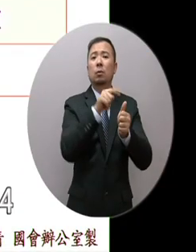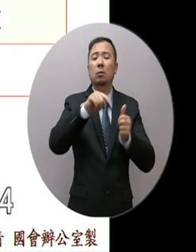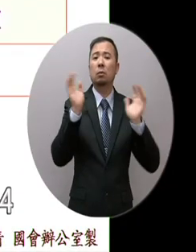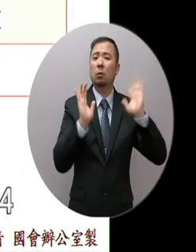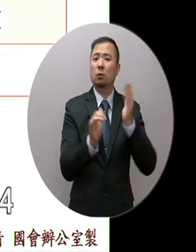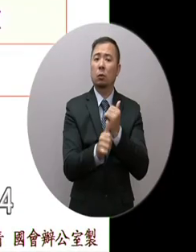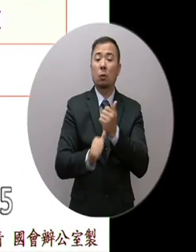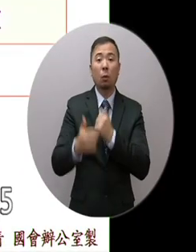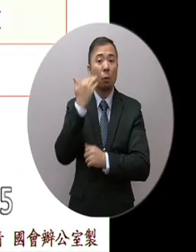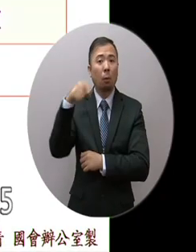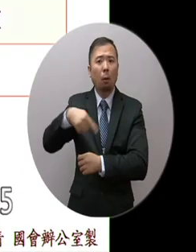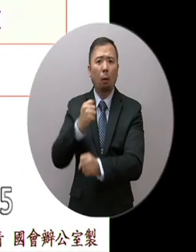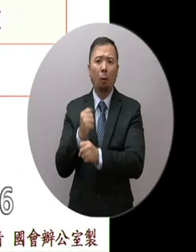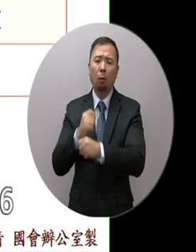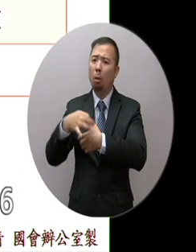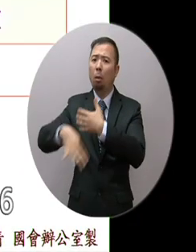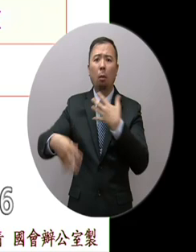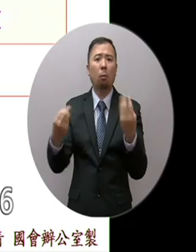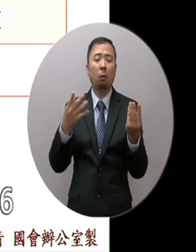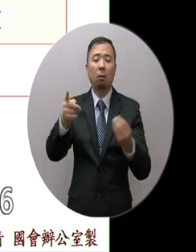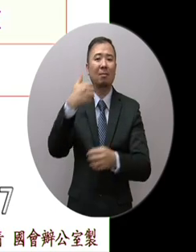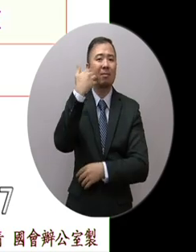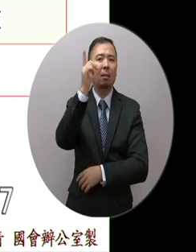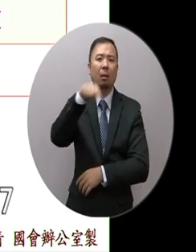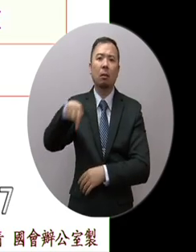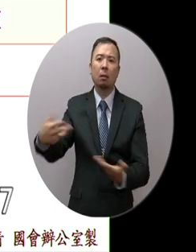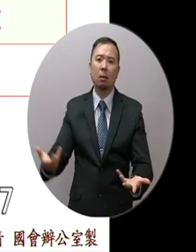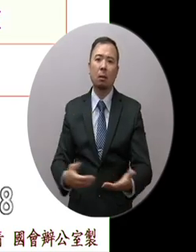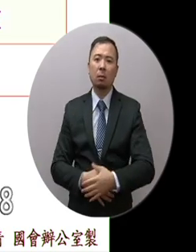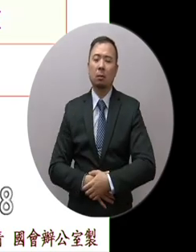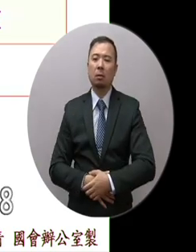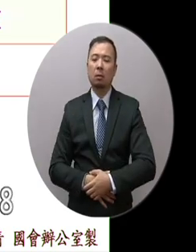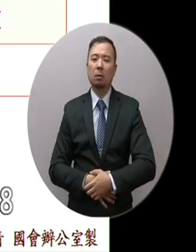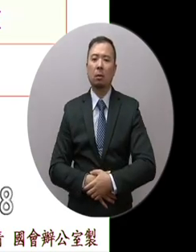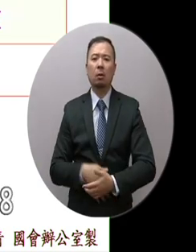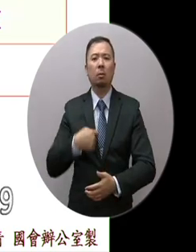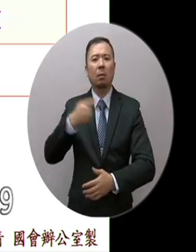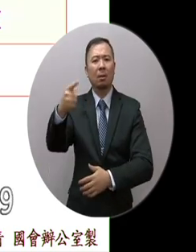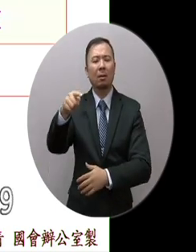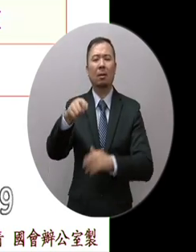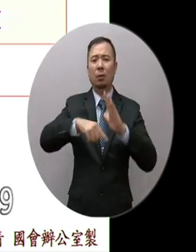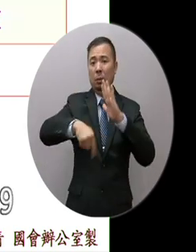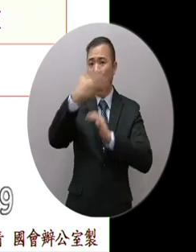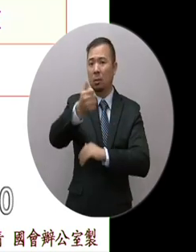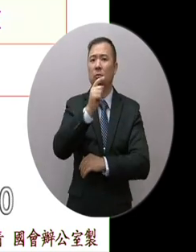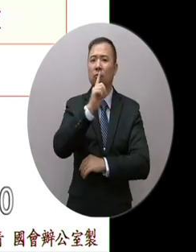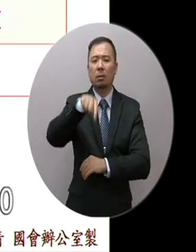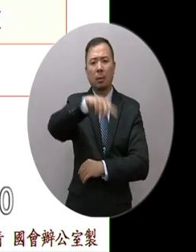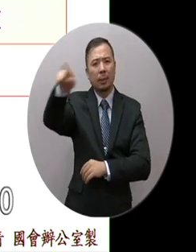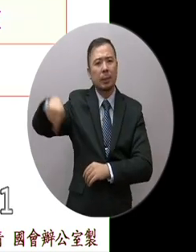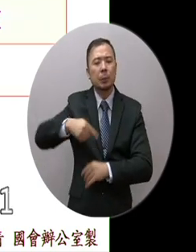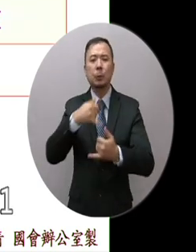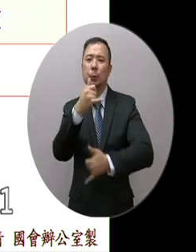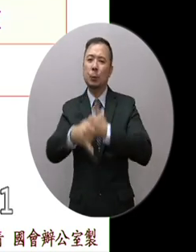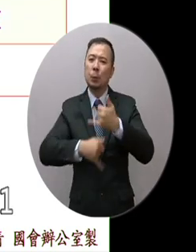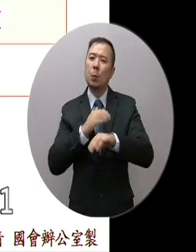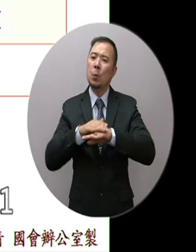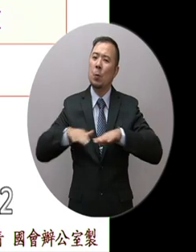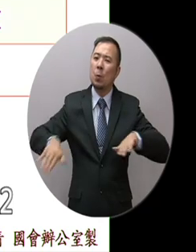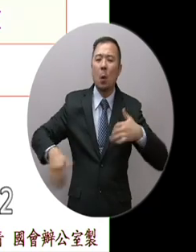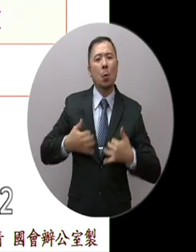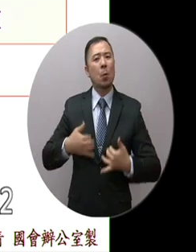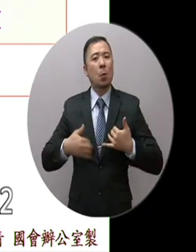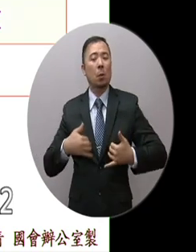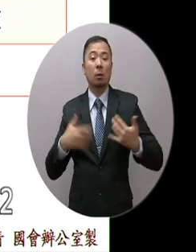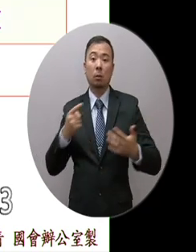要做吗？无所在好的所在，就像咱一直讲的，要安居乐业嘛。那无这些物件，要安怎会当来成就这些物